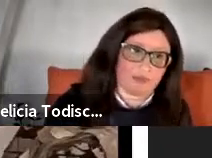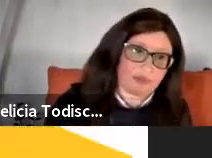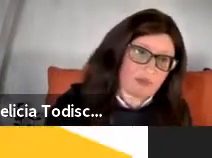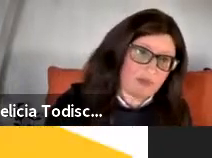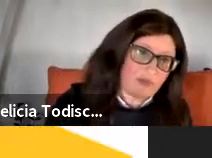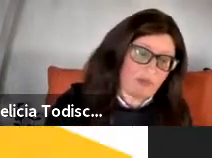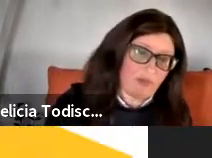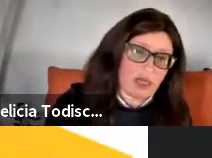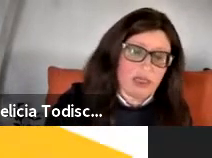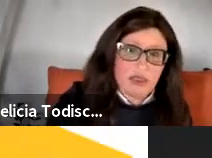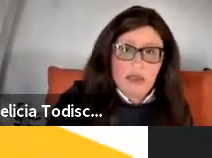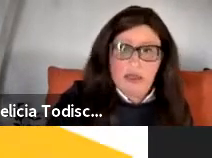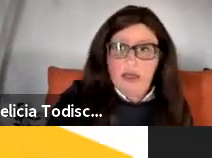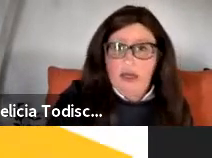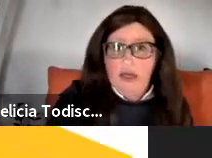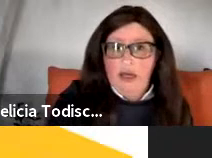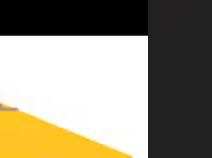fare.